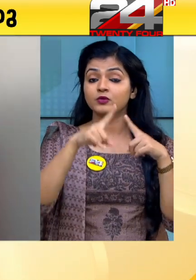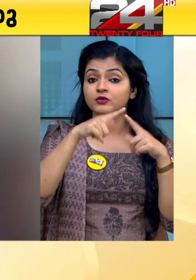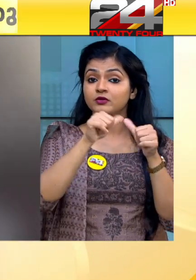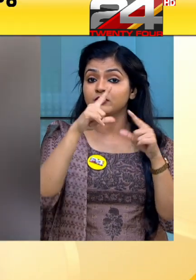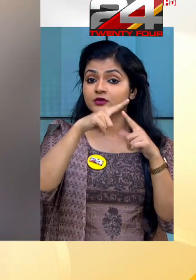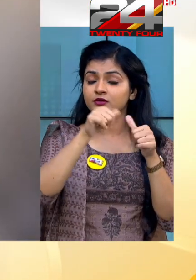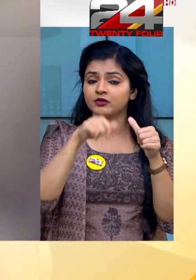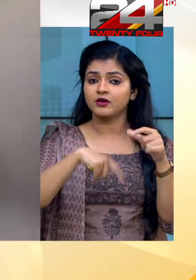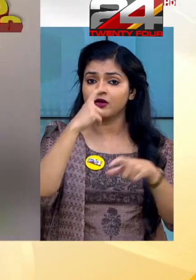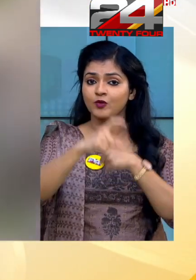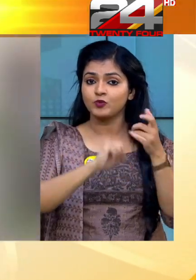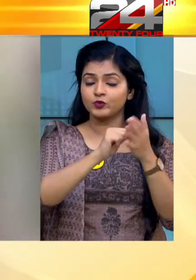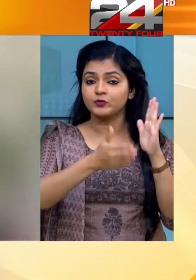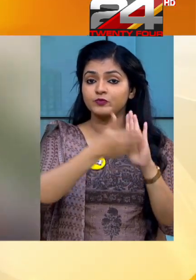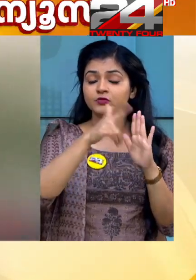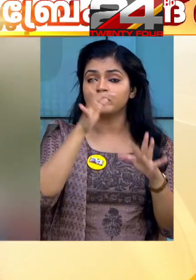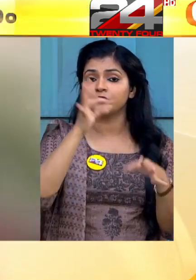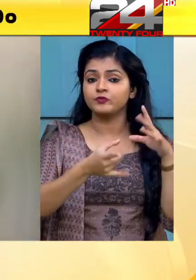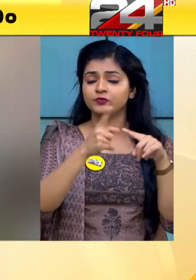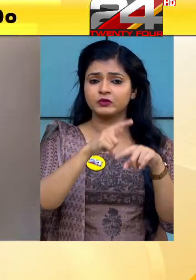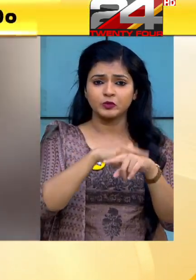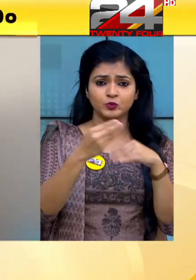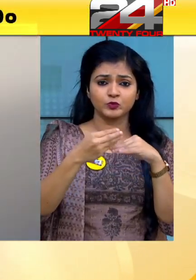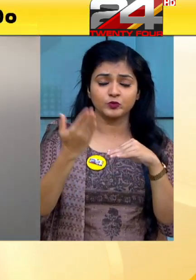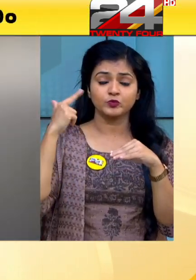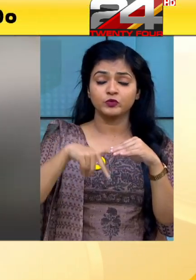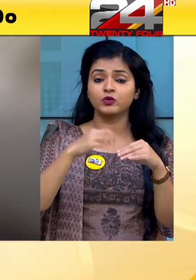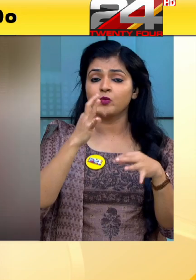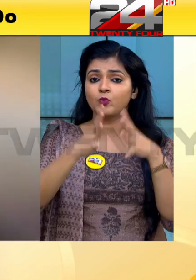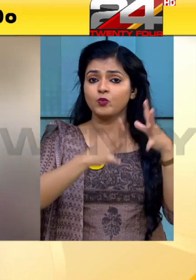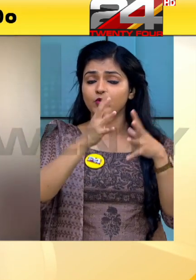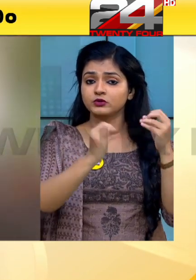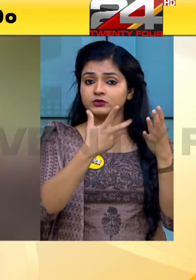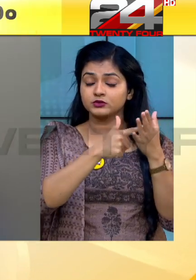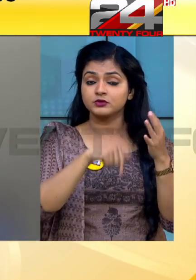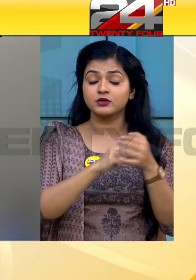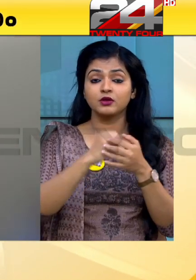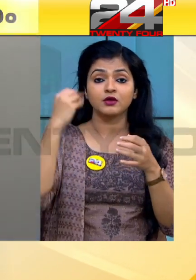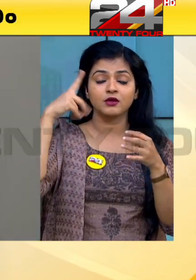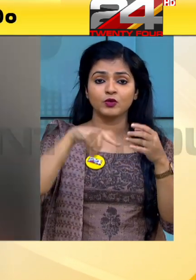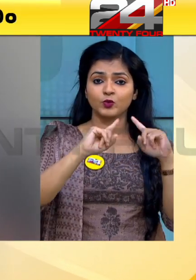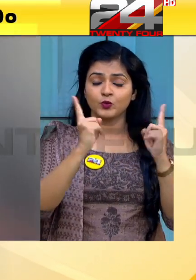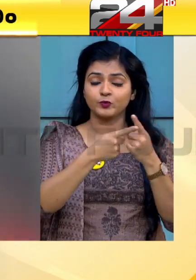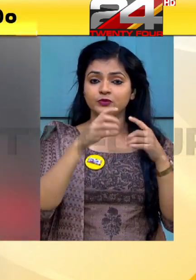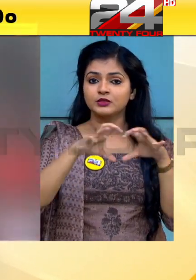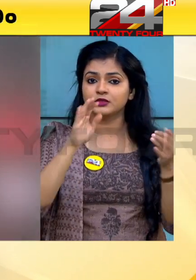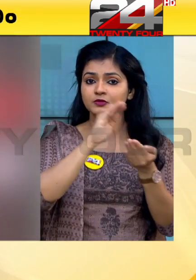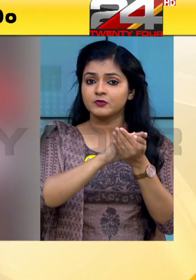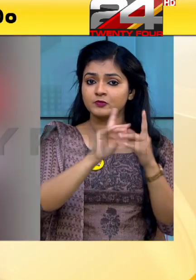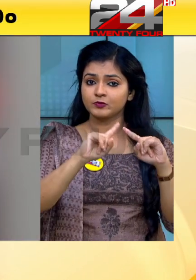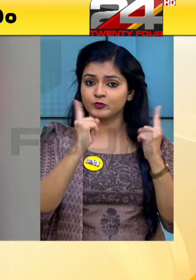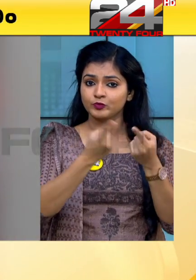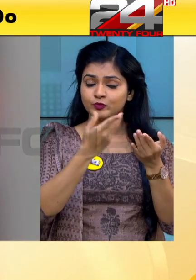ഇപ്പോൾ തീപിടുത്തമുണ്ടായത്. അല്പസമയം മുൻപ് പുക ഉയരുകയായിരുന്നു. ഇലക്ട്രിക്കൽ റൂമും അതേപോലെ തന്നെ സാധനങ്ങൾ അടുക്കി വെക്കുന്ന റൂമും, ഇത്